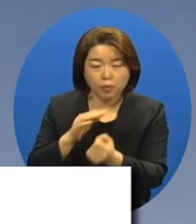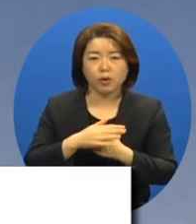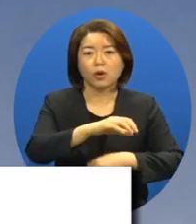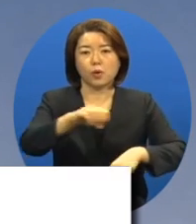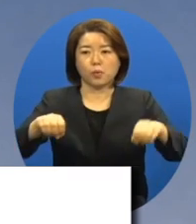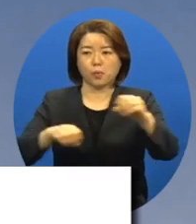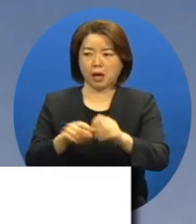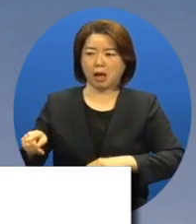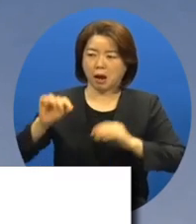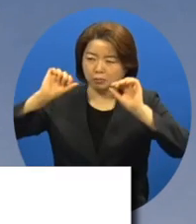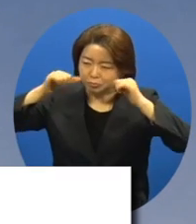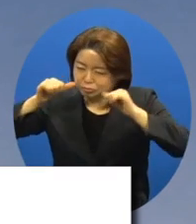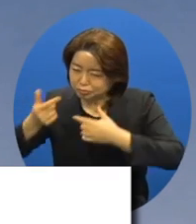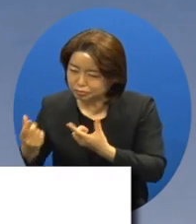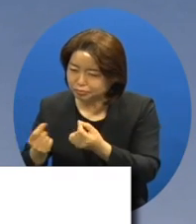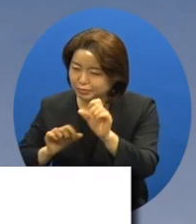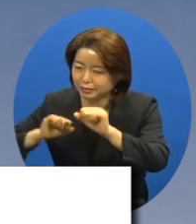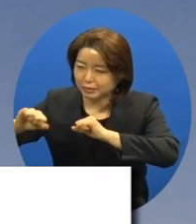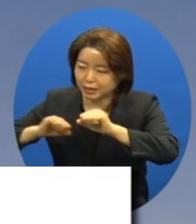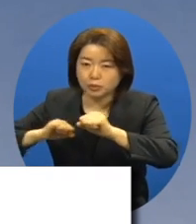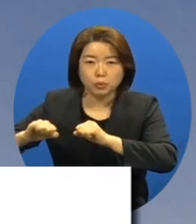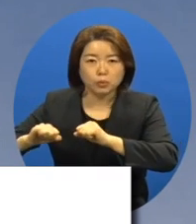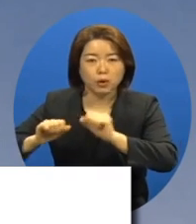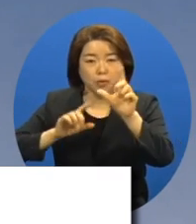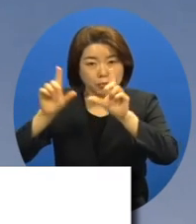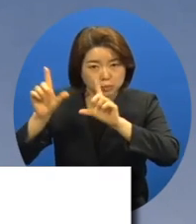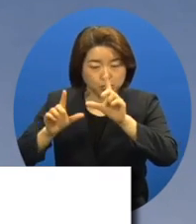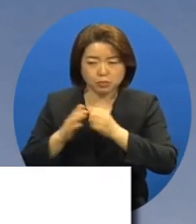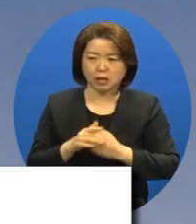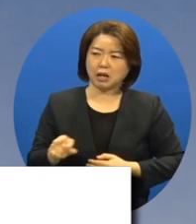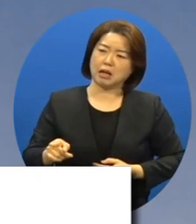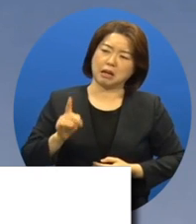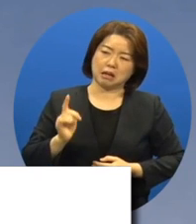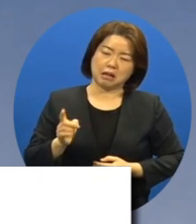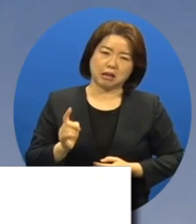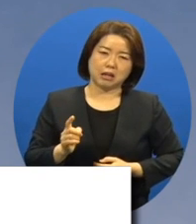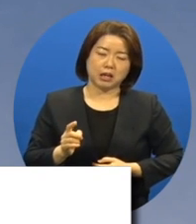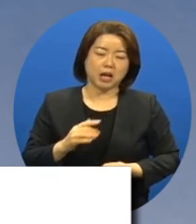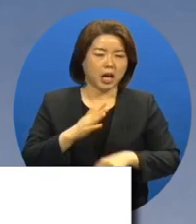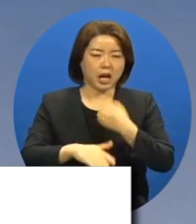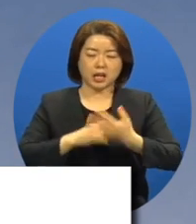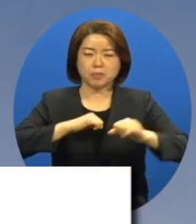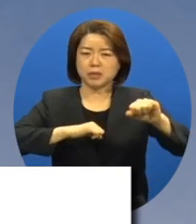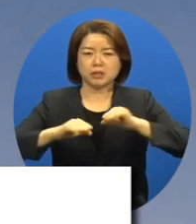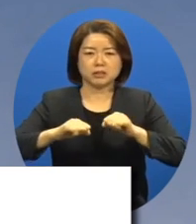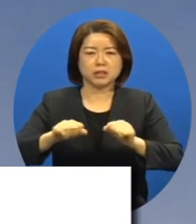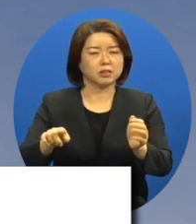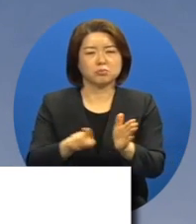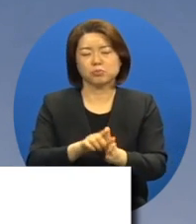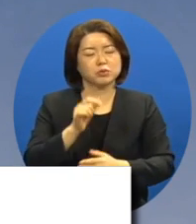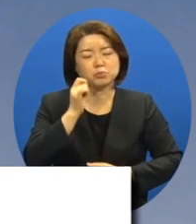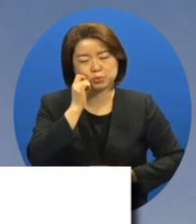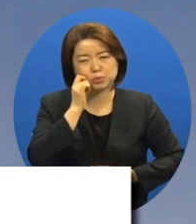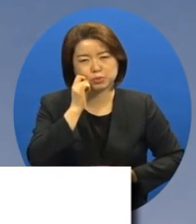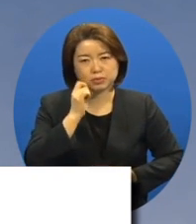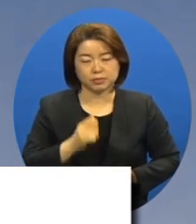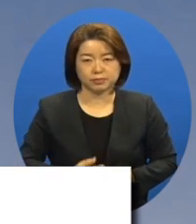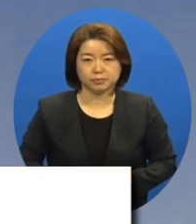그 사람들을 조롱하는 듯이 하는 것이 이것은 절대로 하나님의 역사라고 믿어 지지 않더라구요